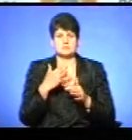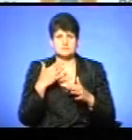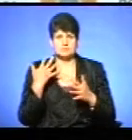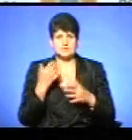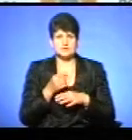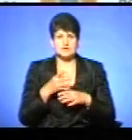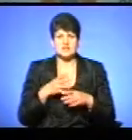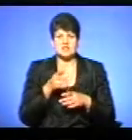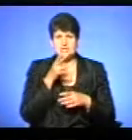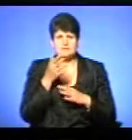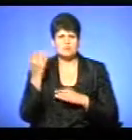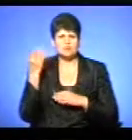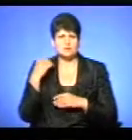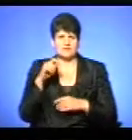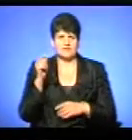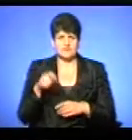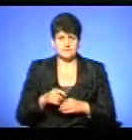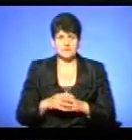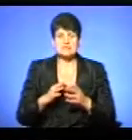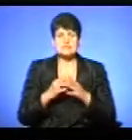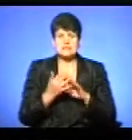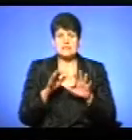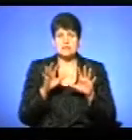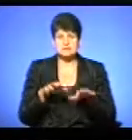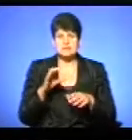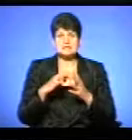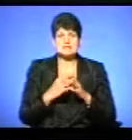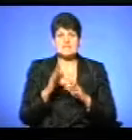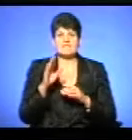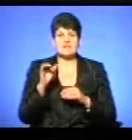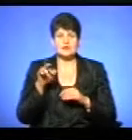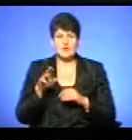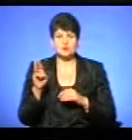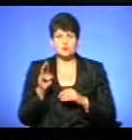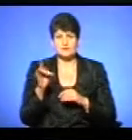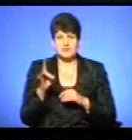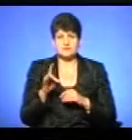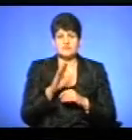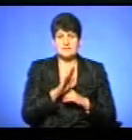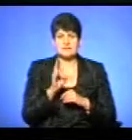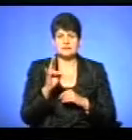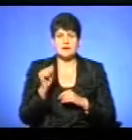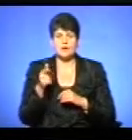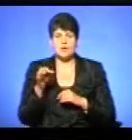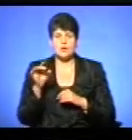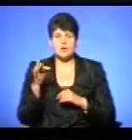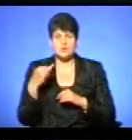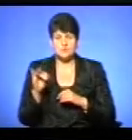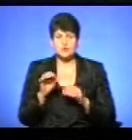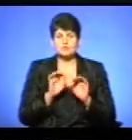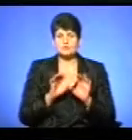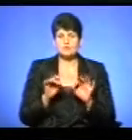боєприпасів часів минулих війн. Сільський голова села Вілія Шумського району Василь Нагорний телефоном розповів нам, що разом